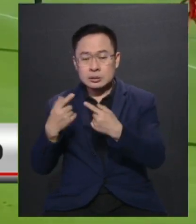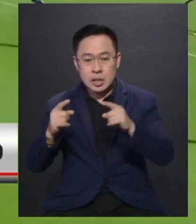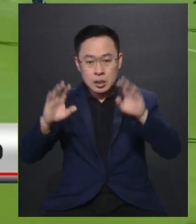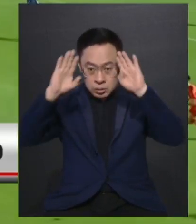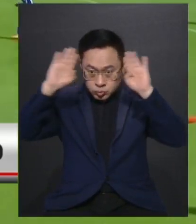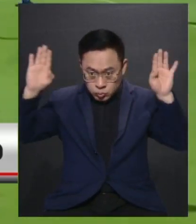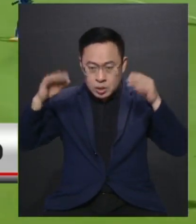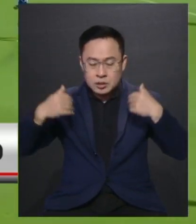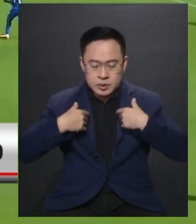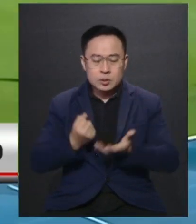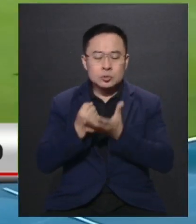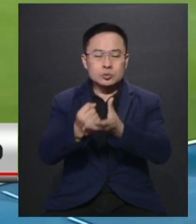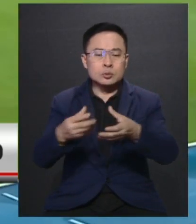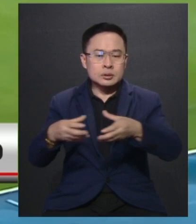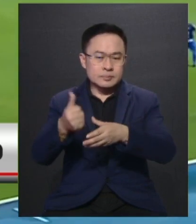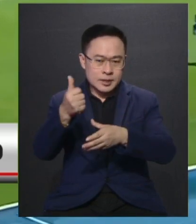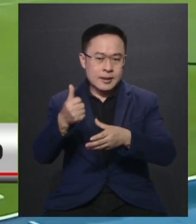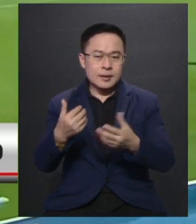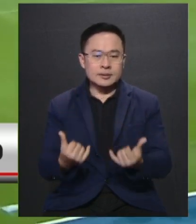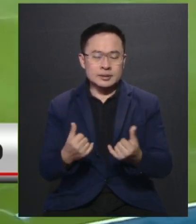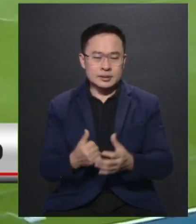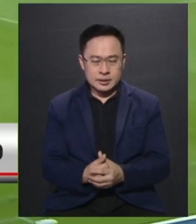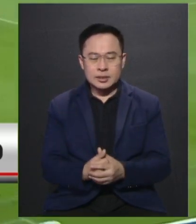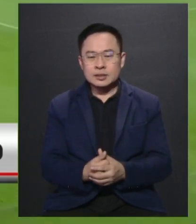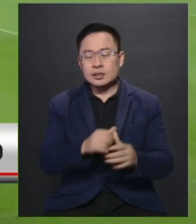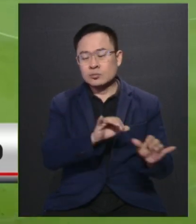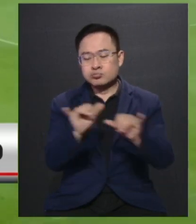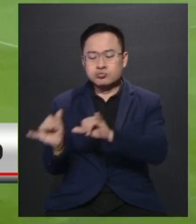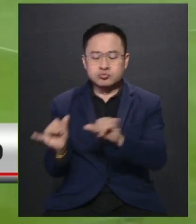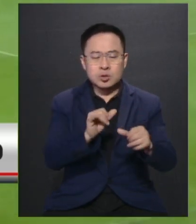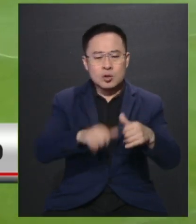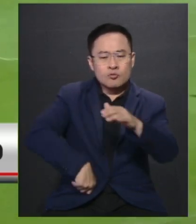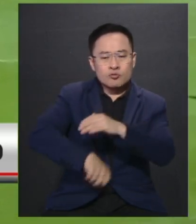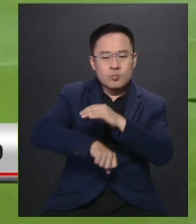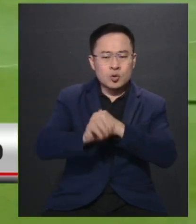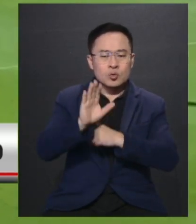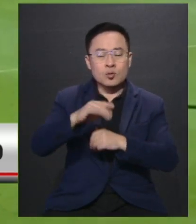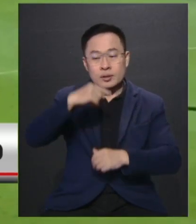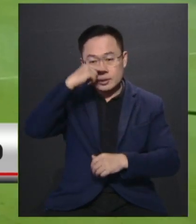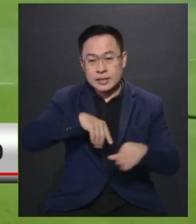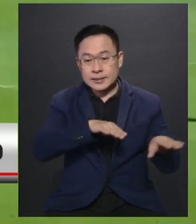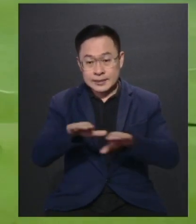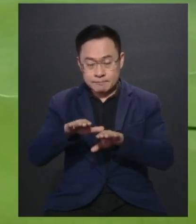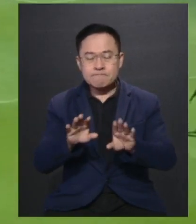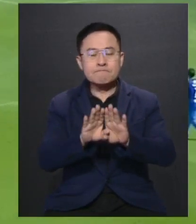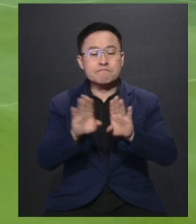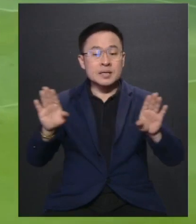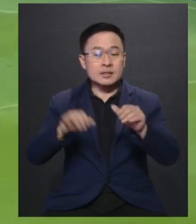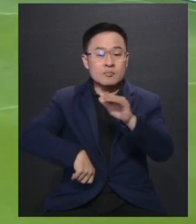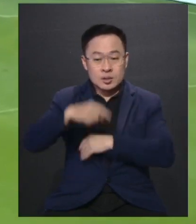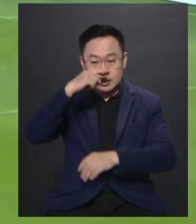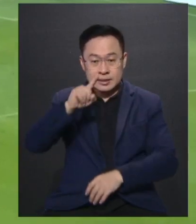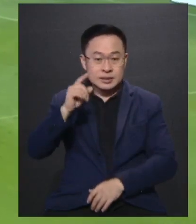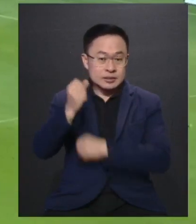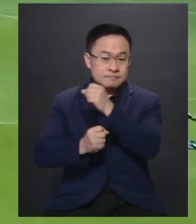ก็มากตามไปด้วยนะคะอ่ะช่วงนี้ก็น่าจะเป็นข่าวในเรื่องของการโยกย้ายการเสริมทีมซะเยอะนะคะสำหรับการแข่งขันในศึกไทยลีก